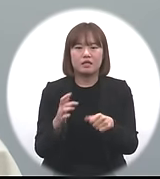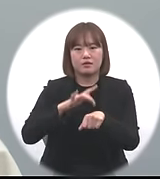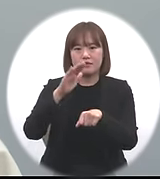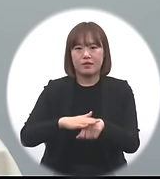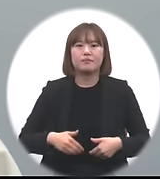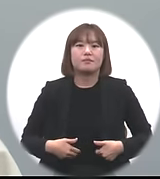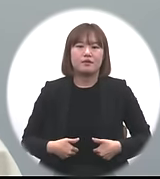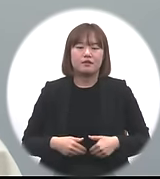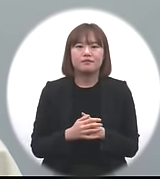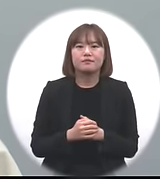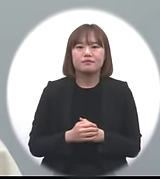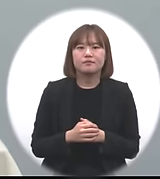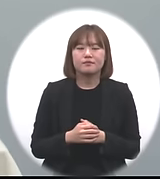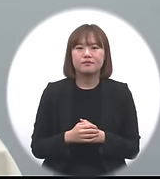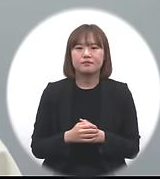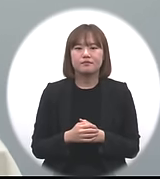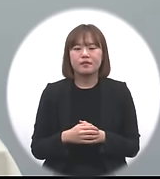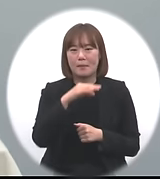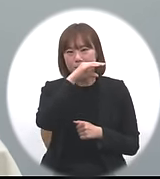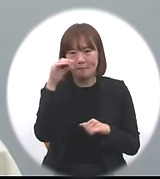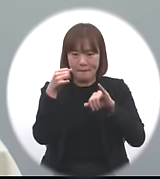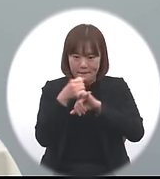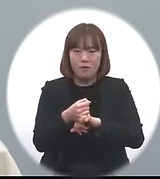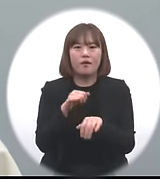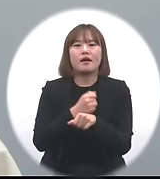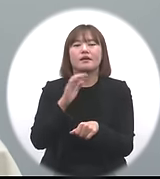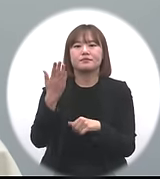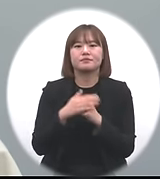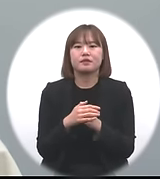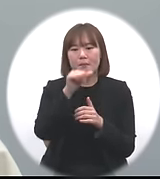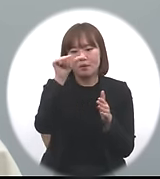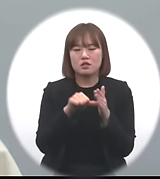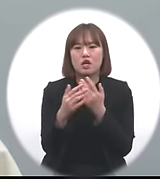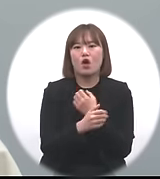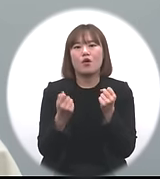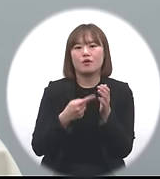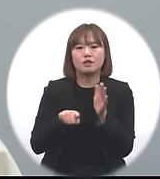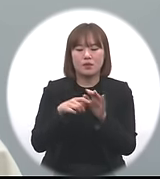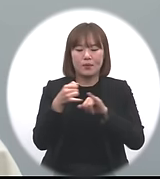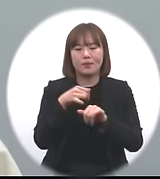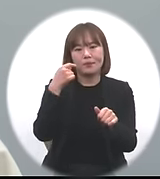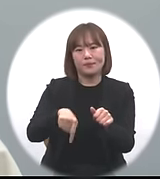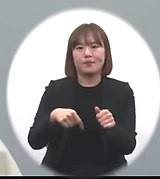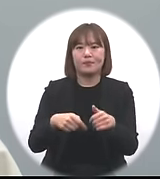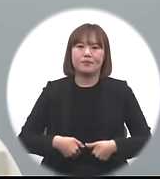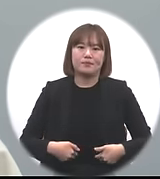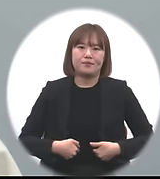됩니다. 이게 보호자분들이 애들 초등학교까지 반드시 가르치셔야 될 거예요. 얘가 평생 건강하게 살 수